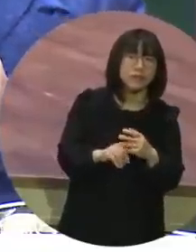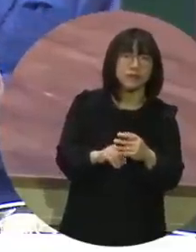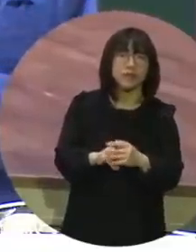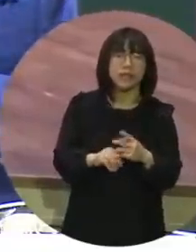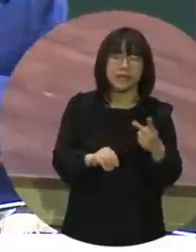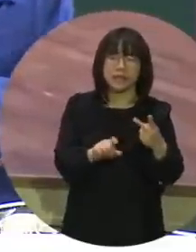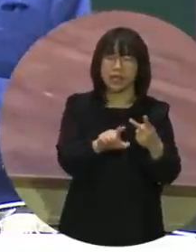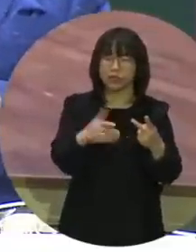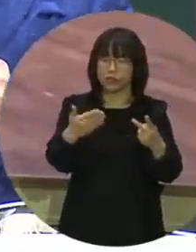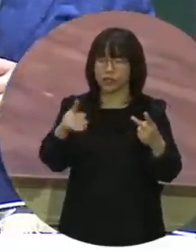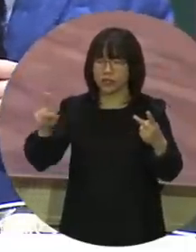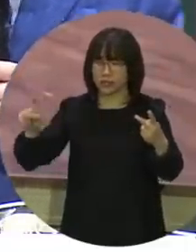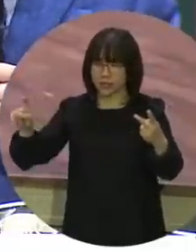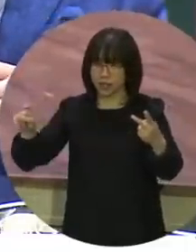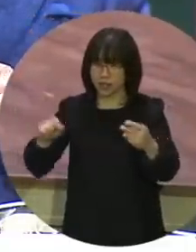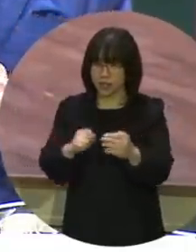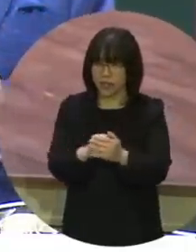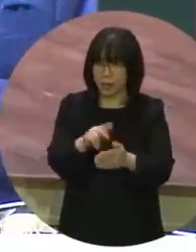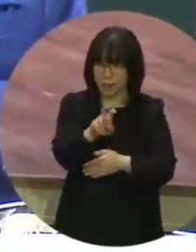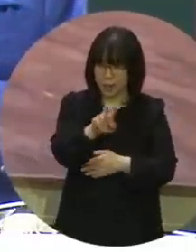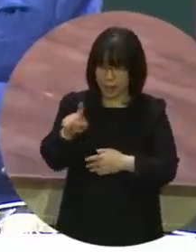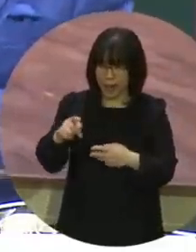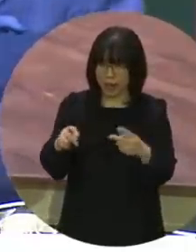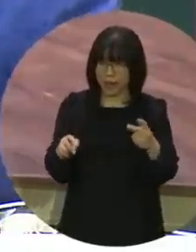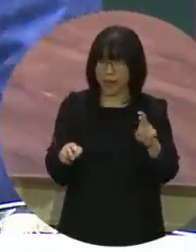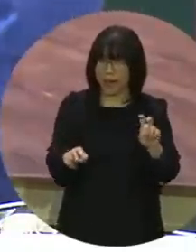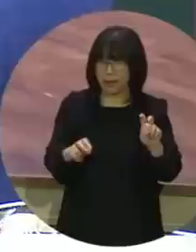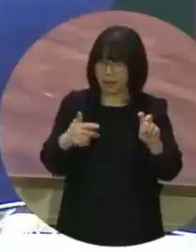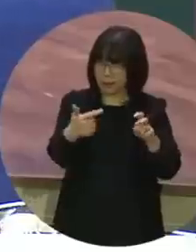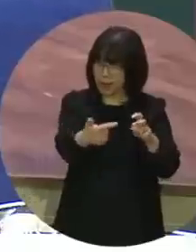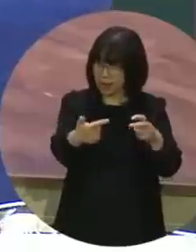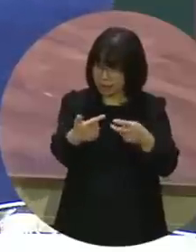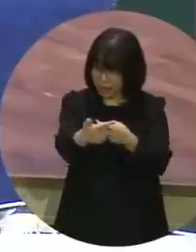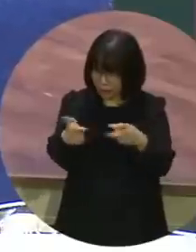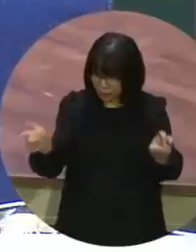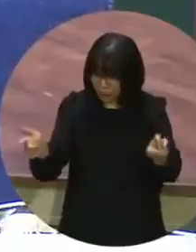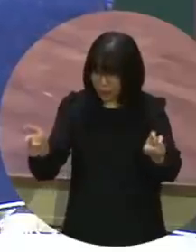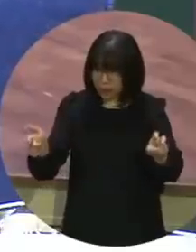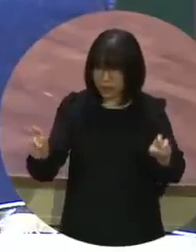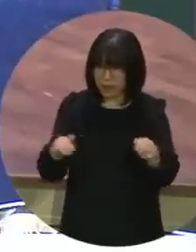자, 이 사람들이 지금 뭐였잖아요. 43절로 46절.